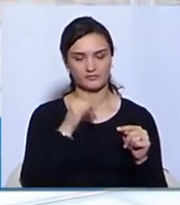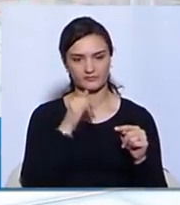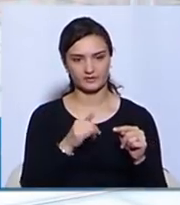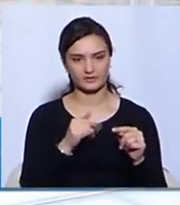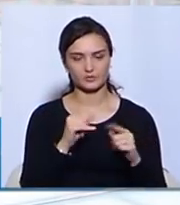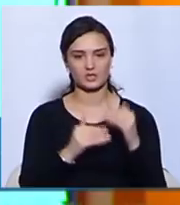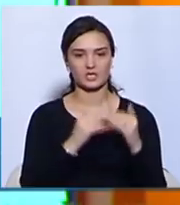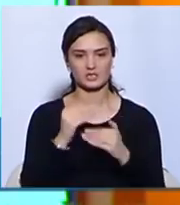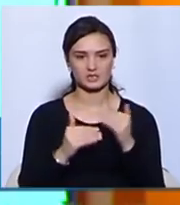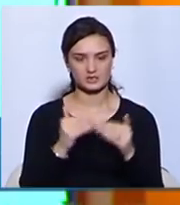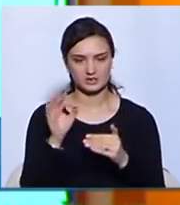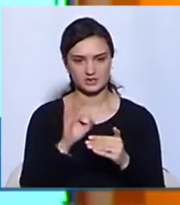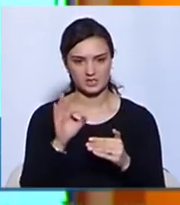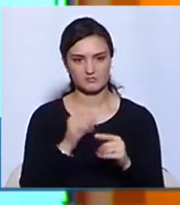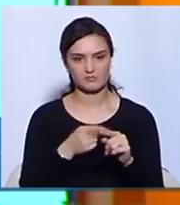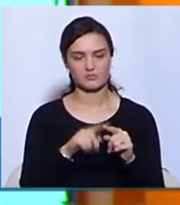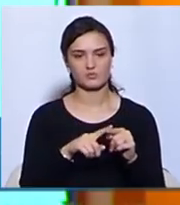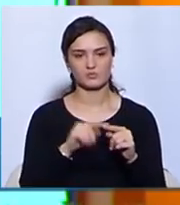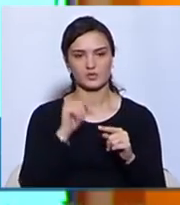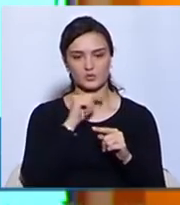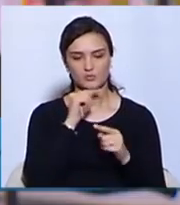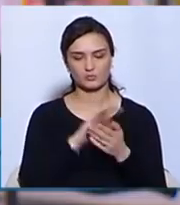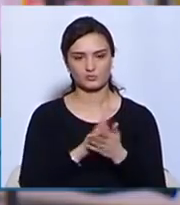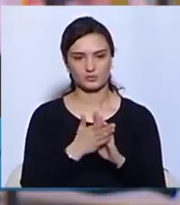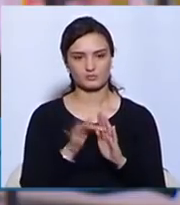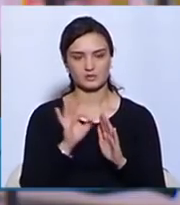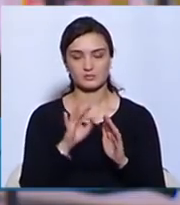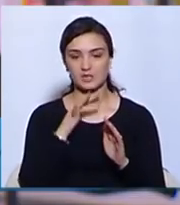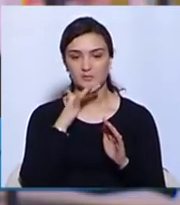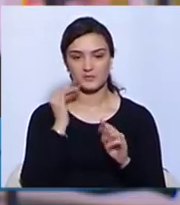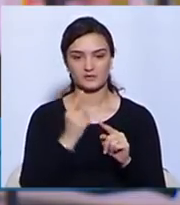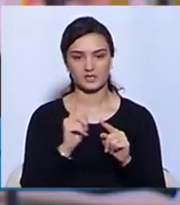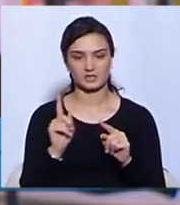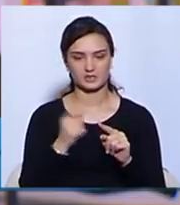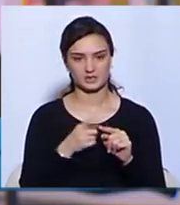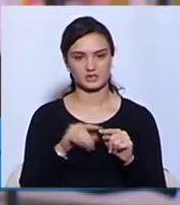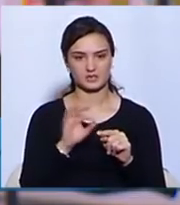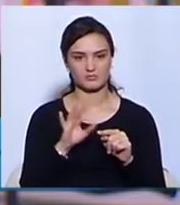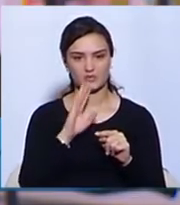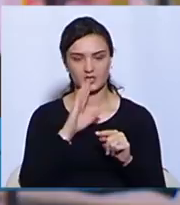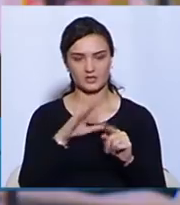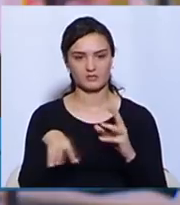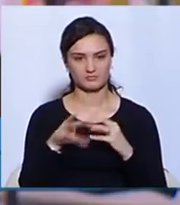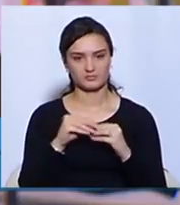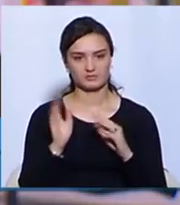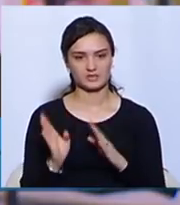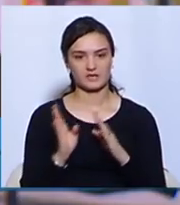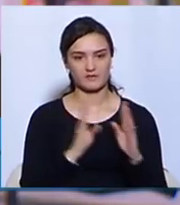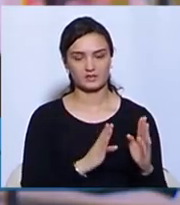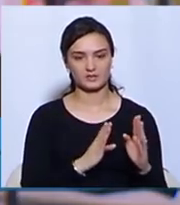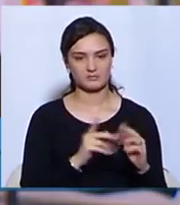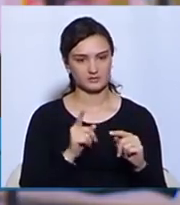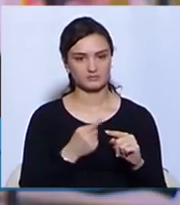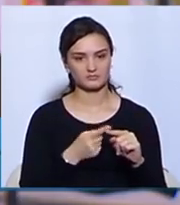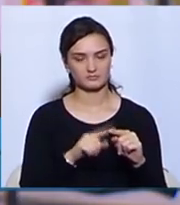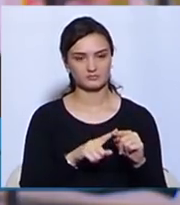ეწყობა, კარიერის გამო, ეკონომიკური მდგომარეობის გამო, ძალიან ბევრი სიტუაციის გამო ქალები ამას გადაავადებენ. არ